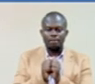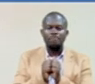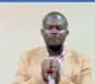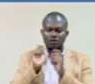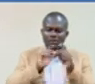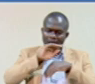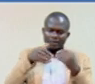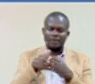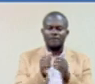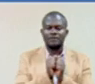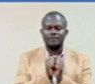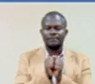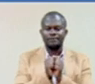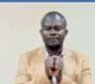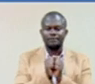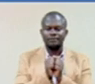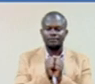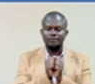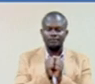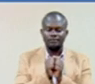abashinzwe byose